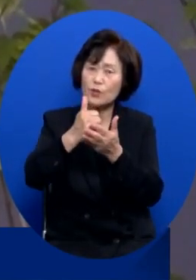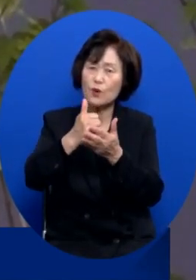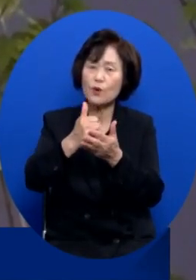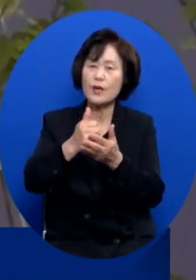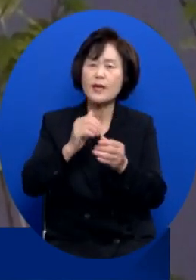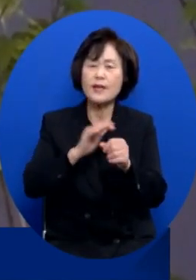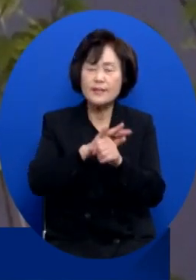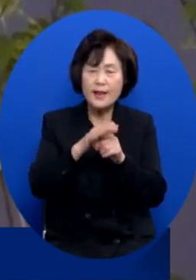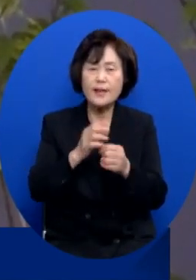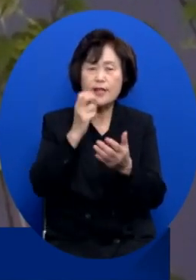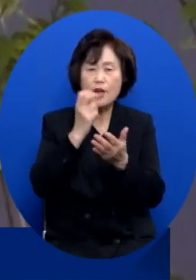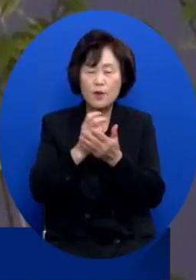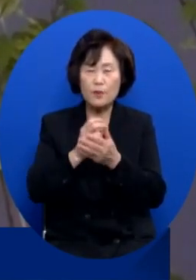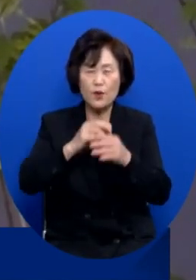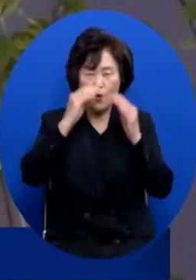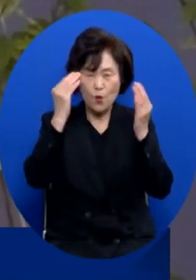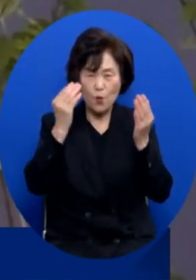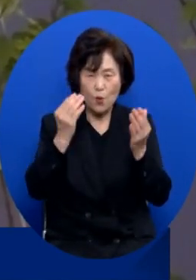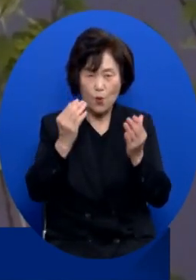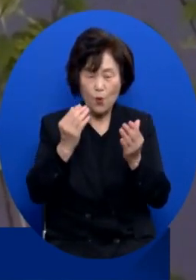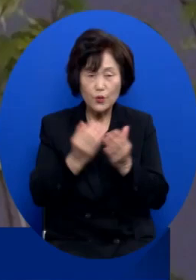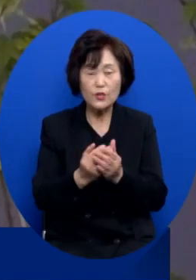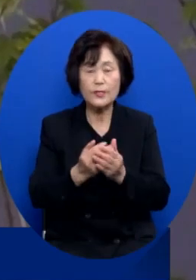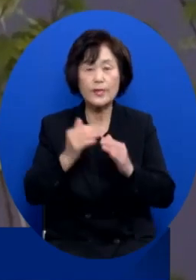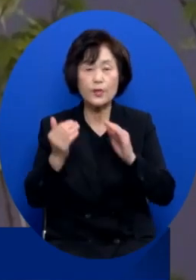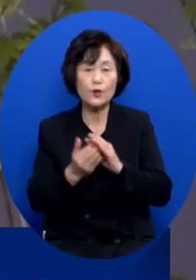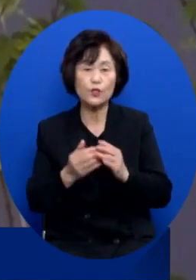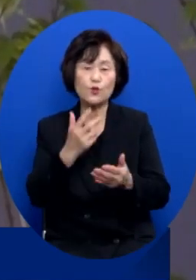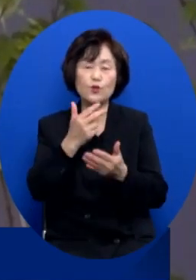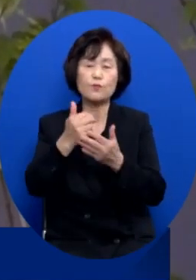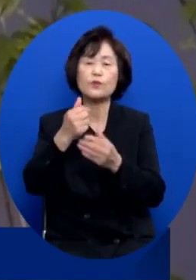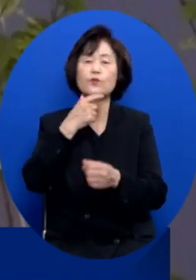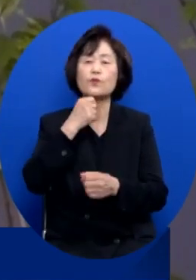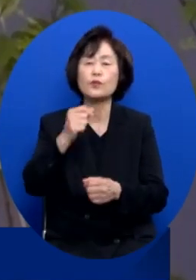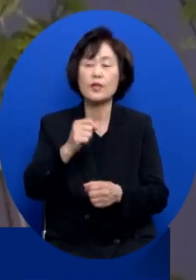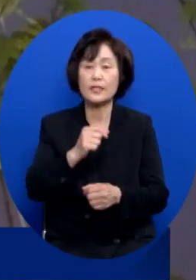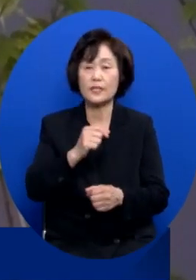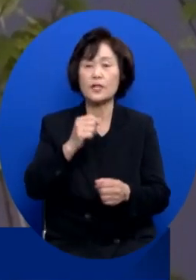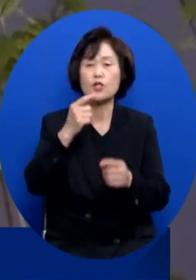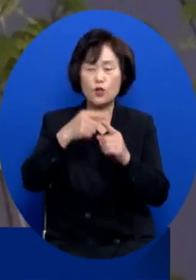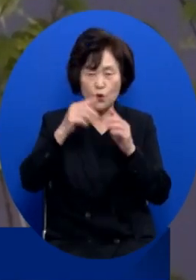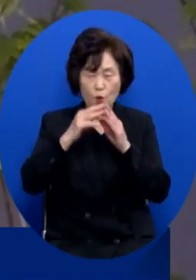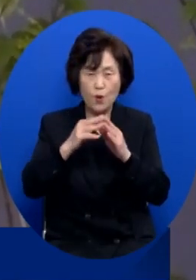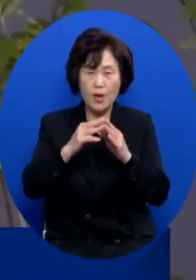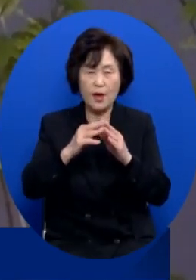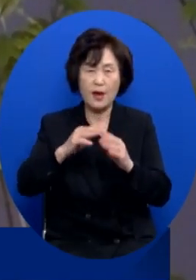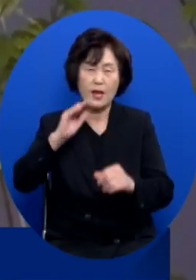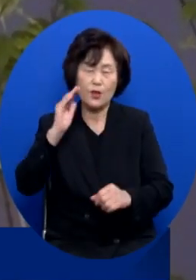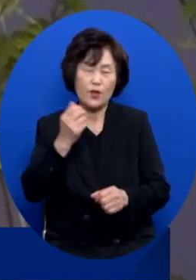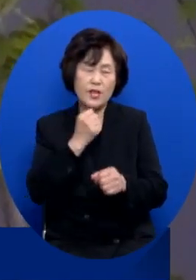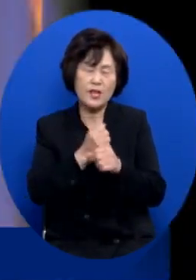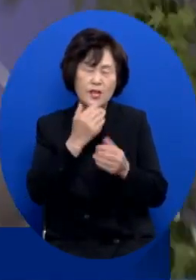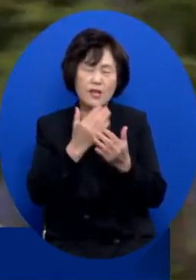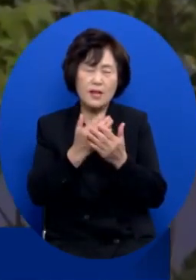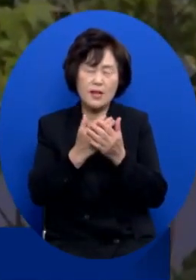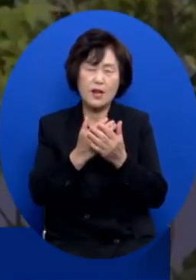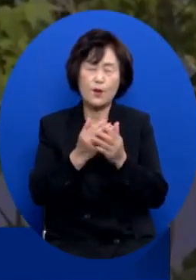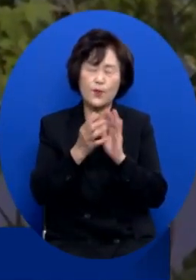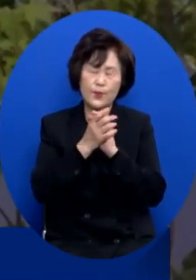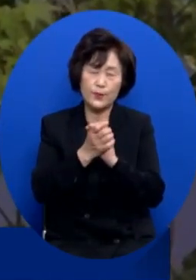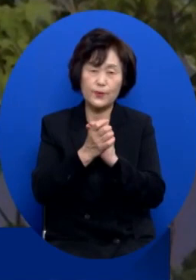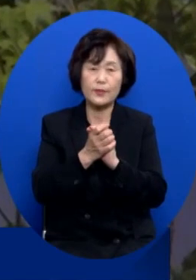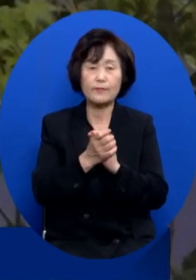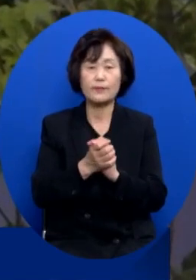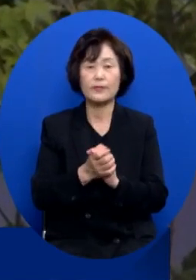법칙이 온전히 세워가는 주님께서 원하시는 바로 그 교회가 일어나게 달라고 집회